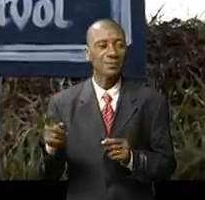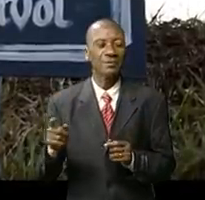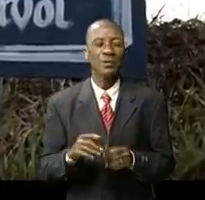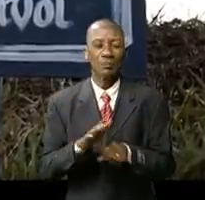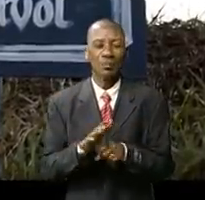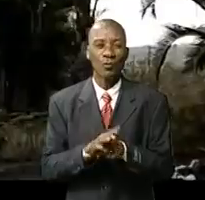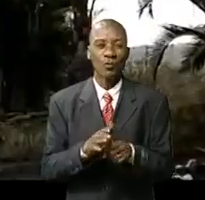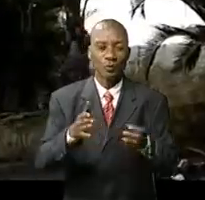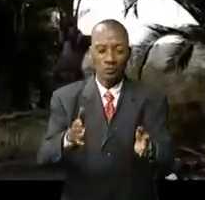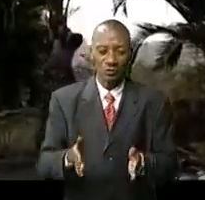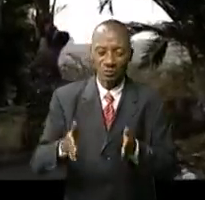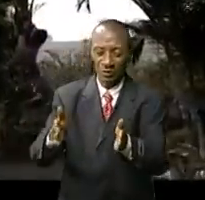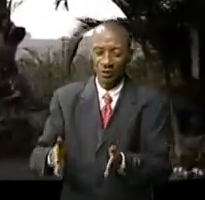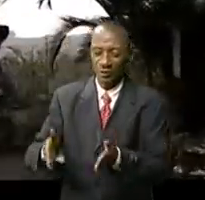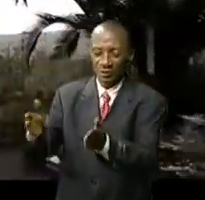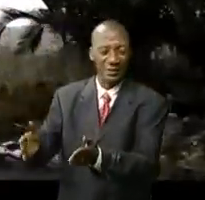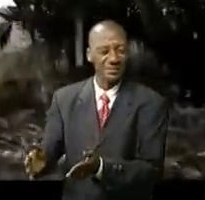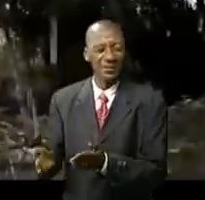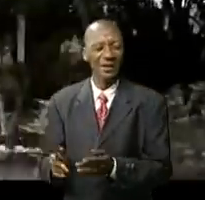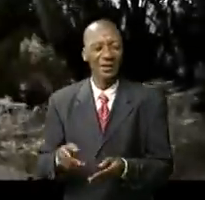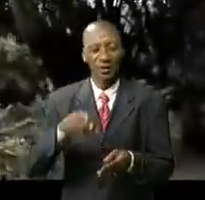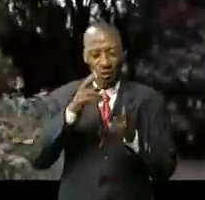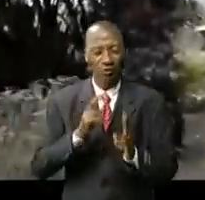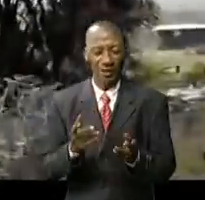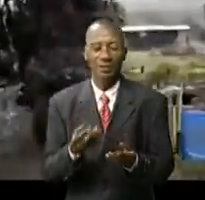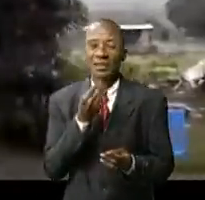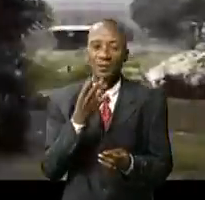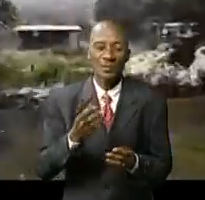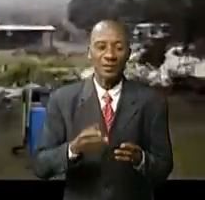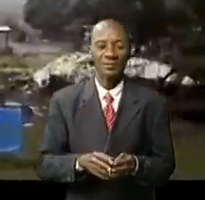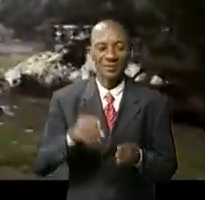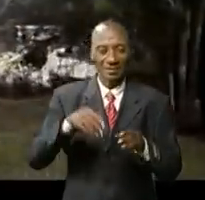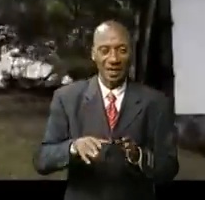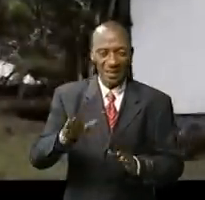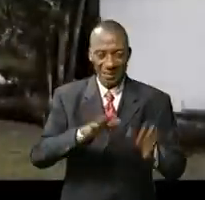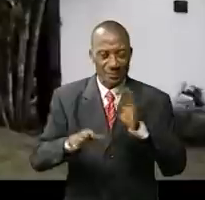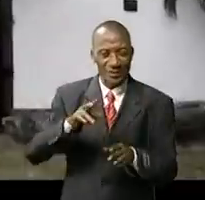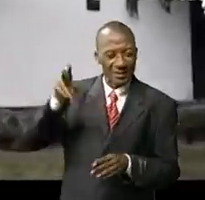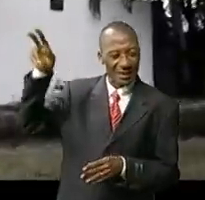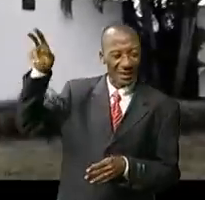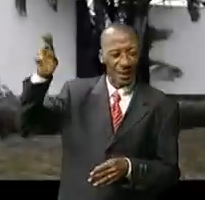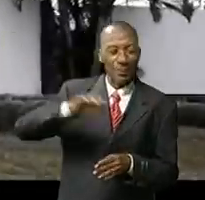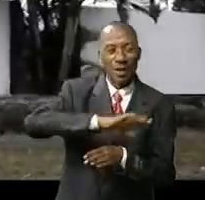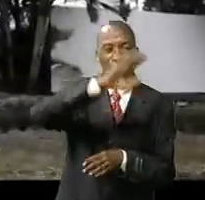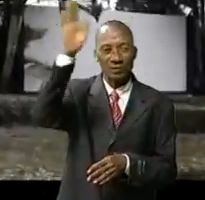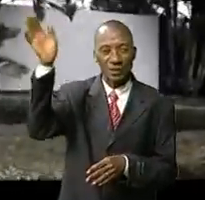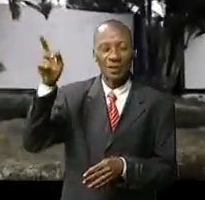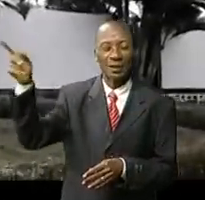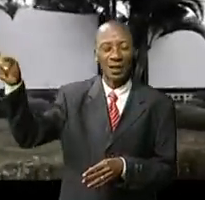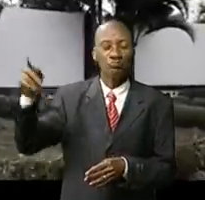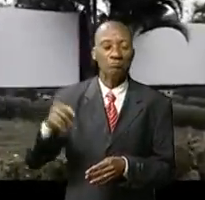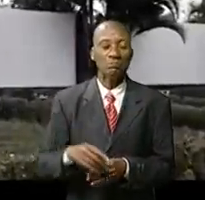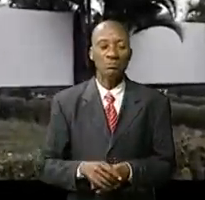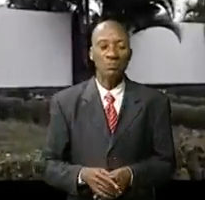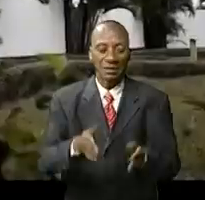les corps ne sont jamais retrouvés. À la nécropole entre terre et ciel, il existe un mémorial des disparus où les